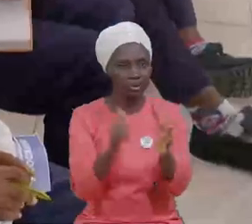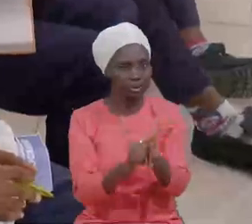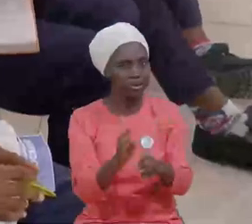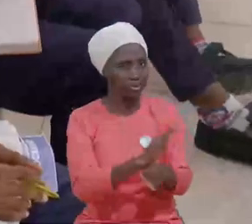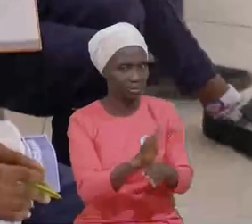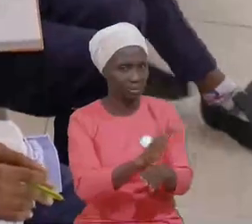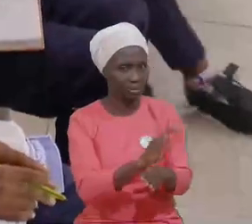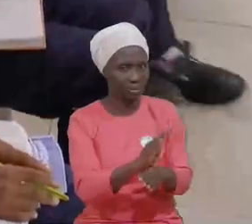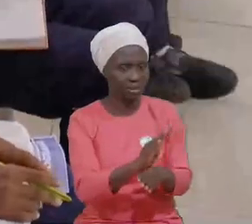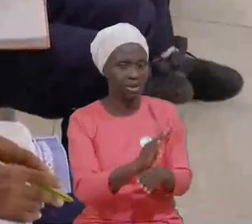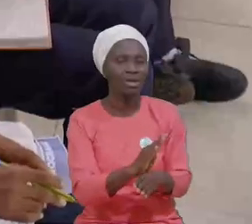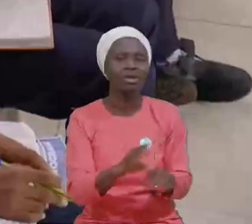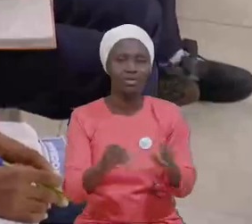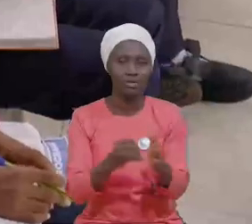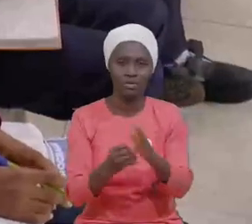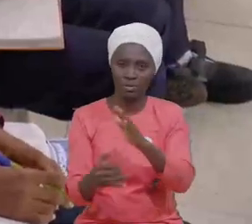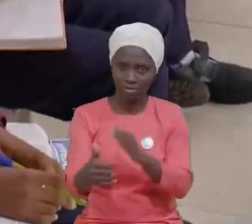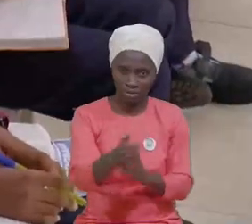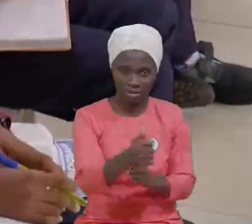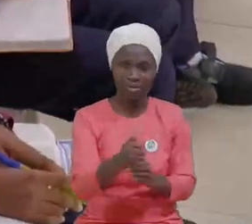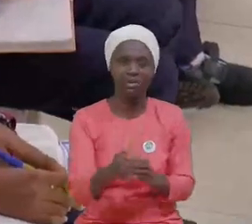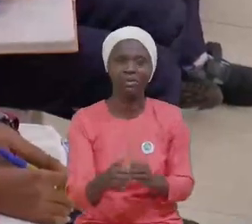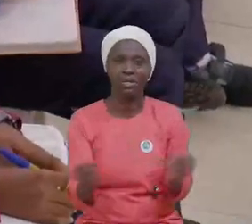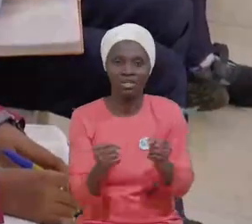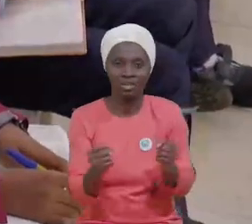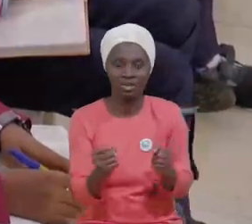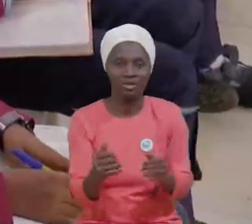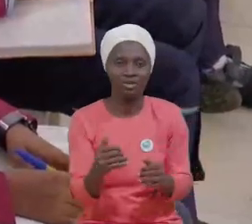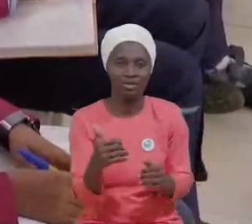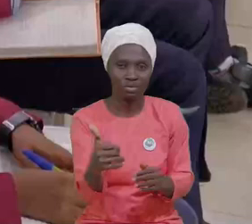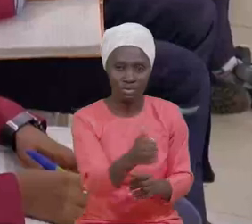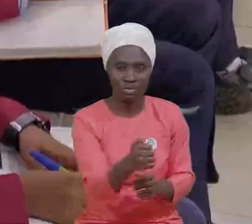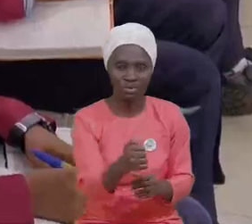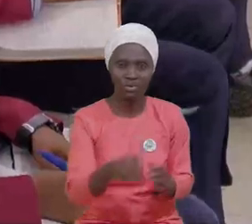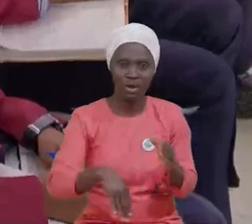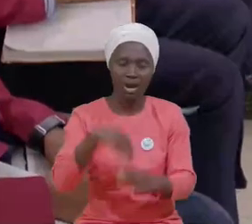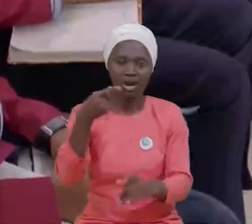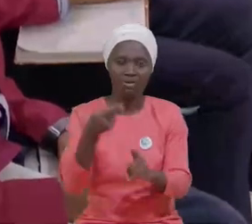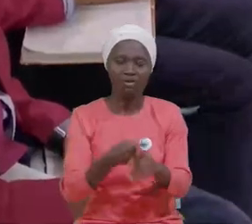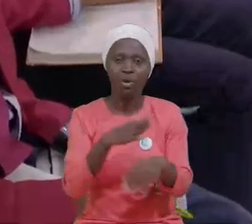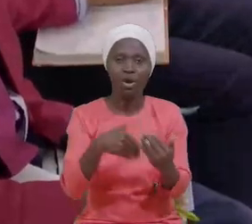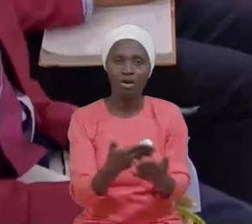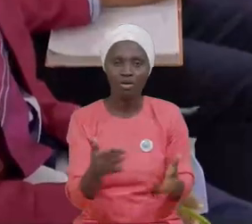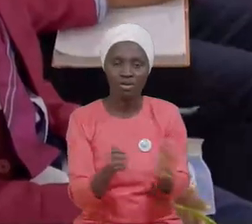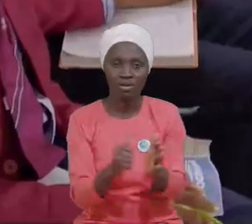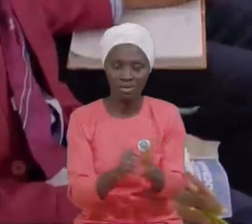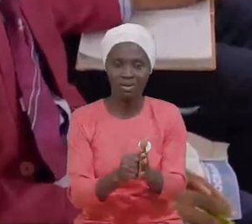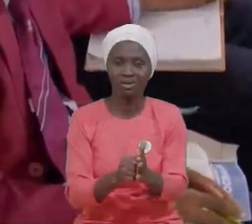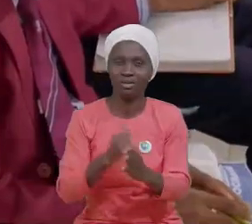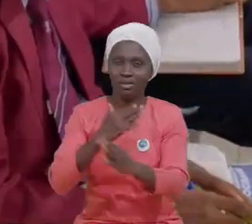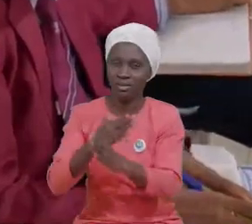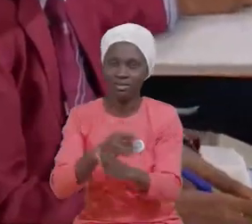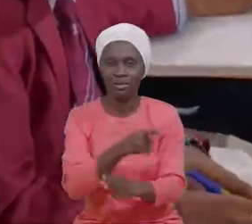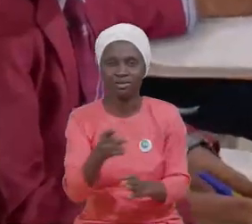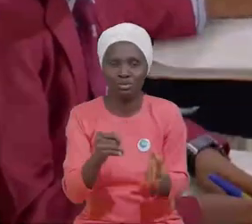Bâtis cette affaire. Fais-le toi-même. Secoue-toi de toutes les choses qui